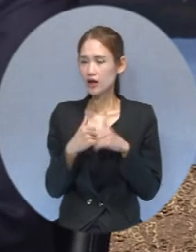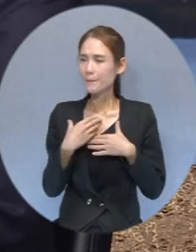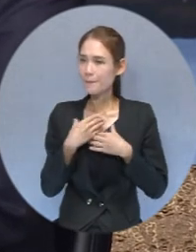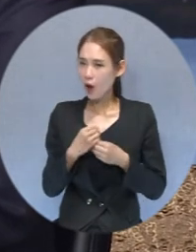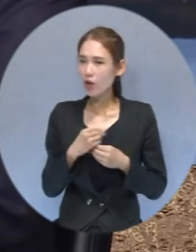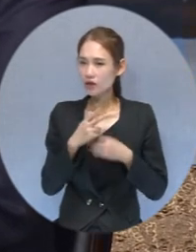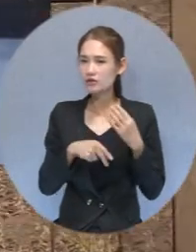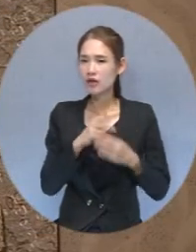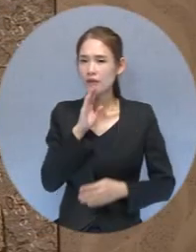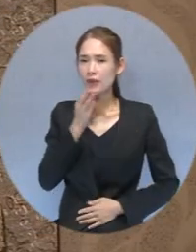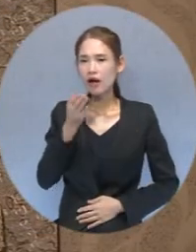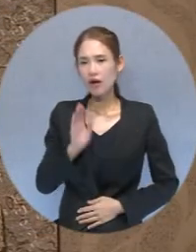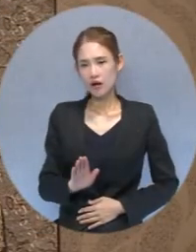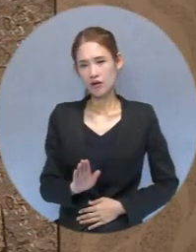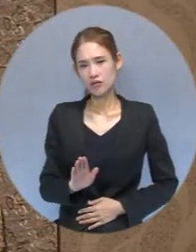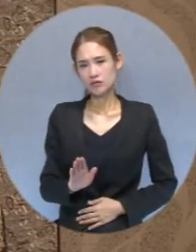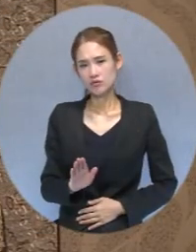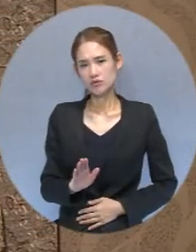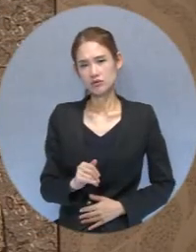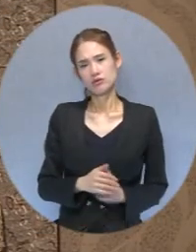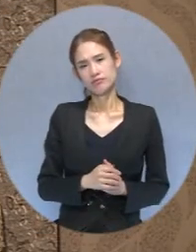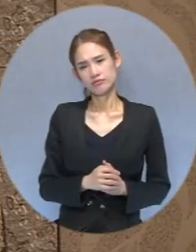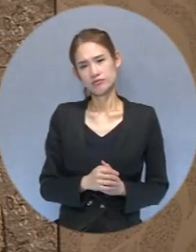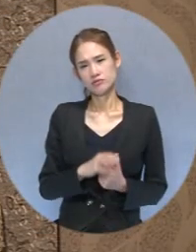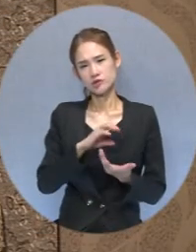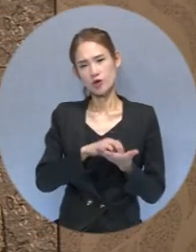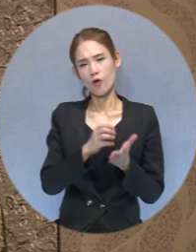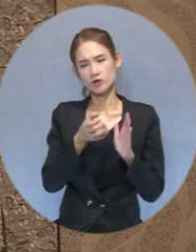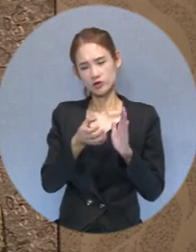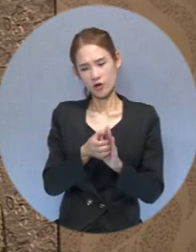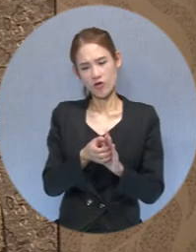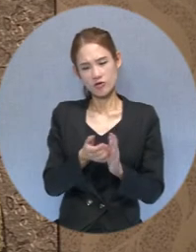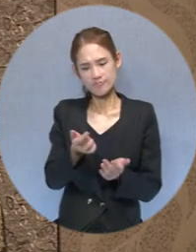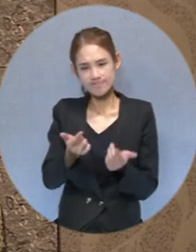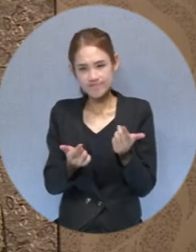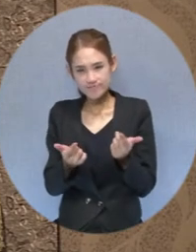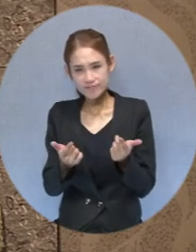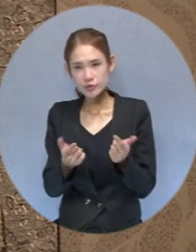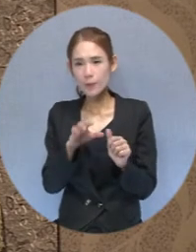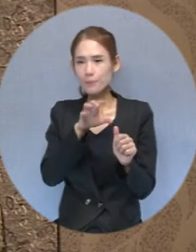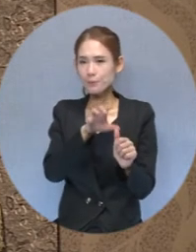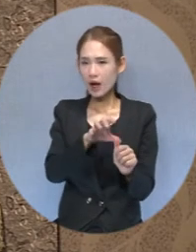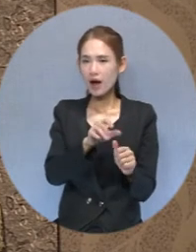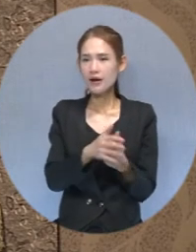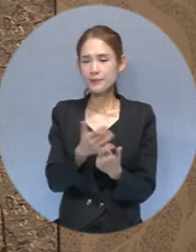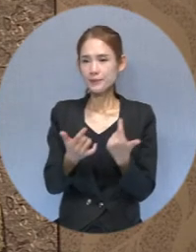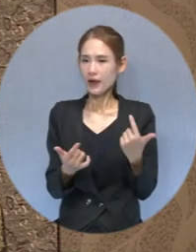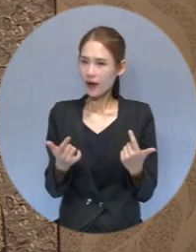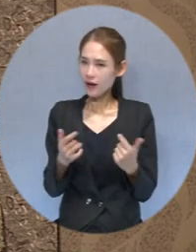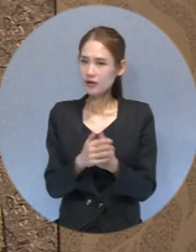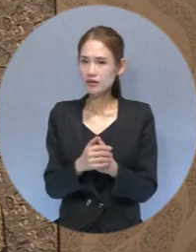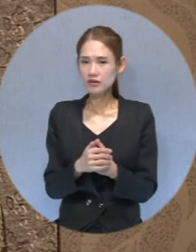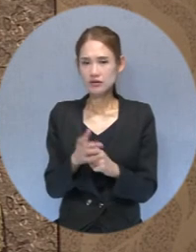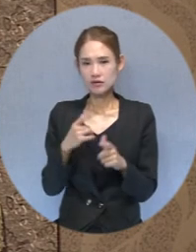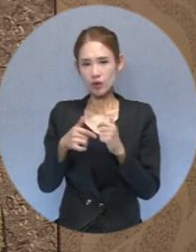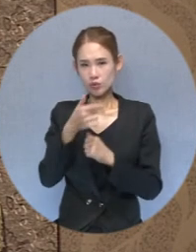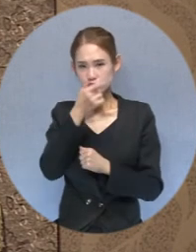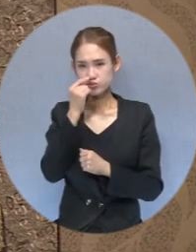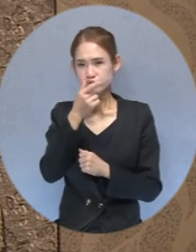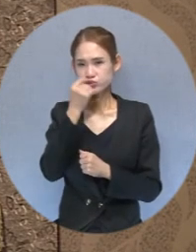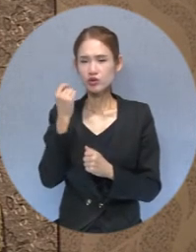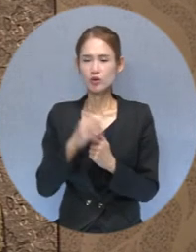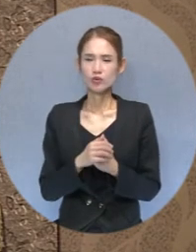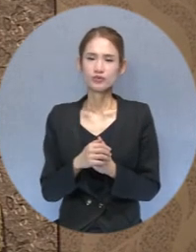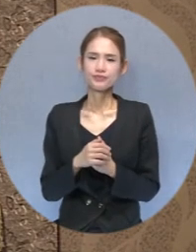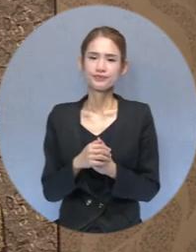대해서는 들어왔는데 네. 아직까지는 그걸 적절히 규제하고 예. 긍정적인 방향으로 가는 거는 좀 검토가 부족을 했거든요. 네.